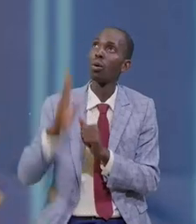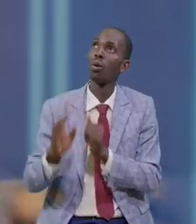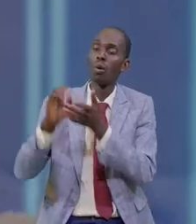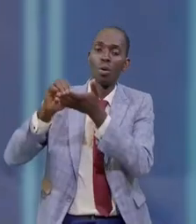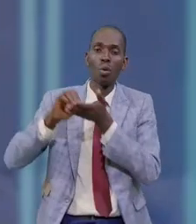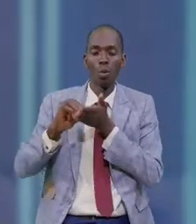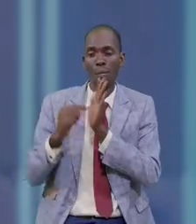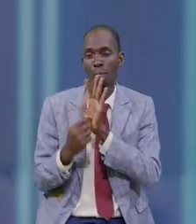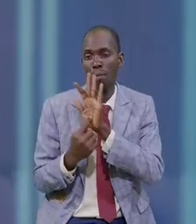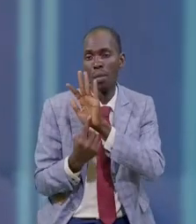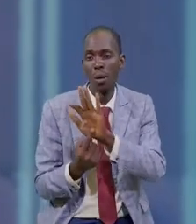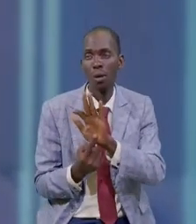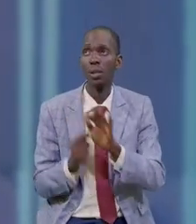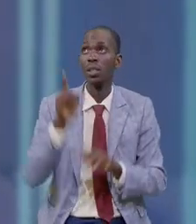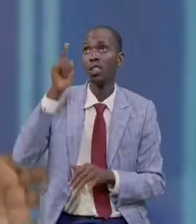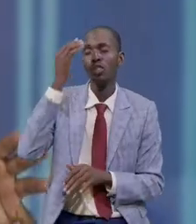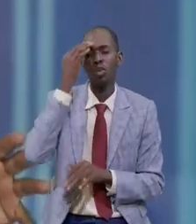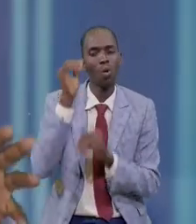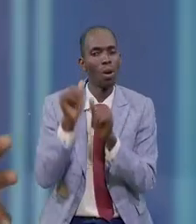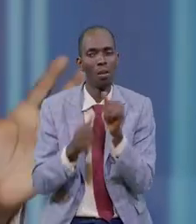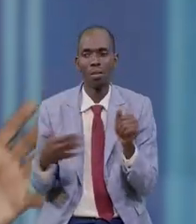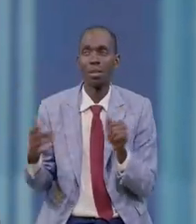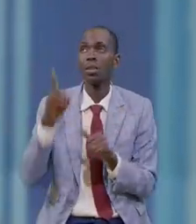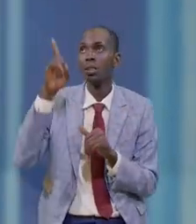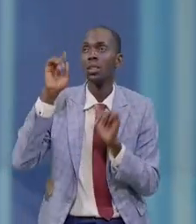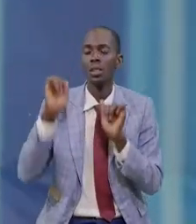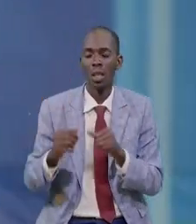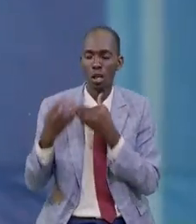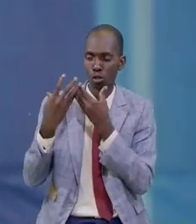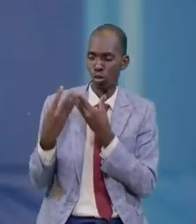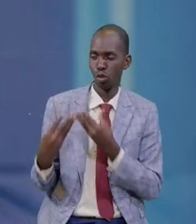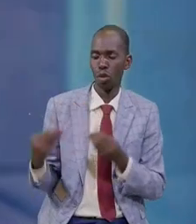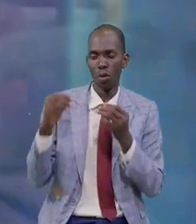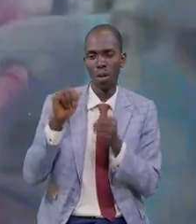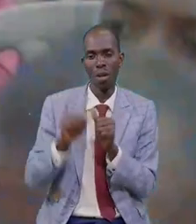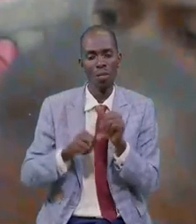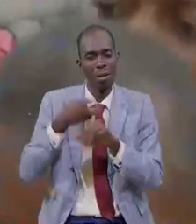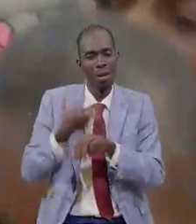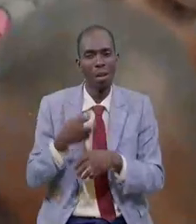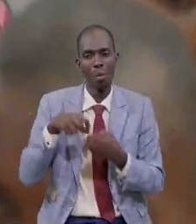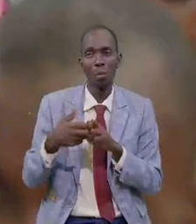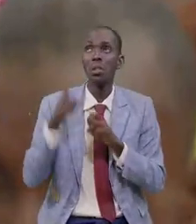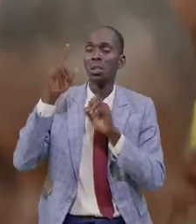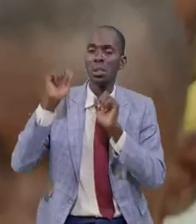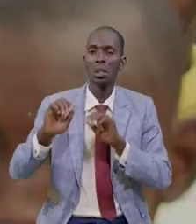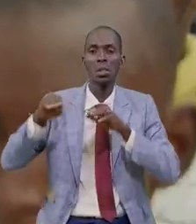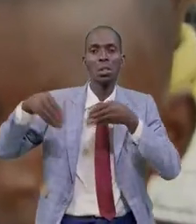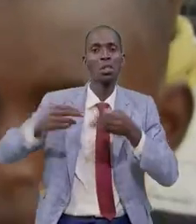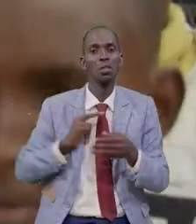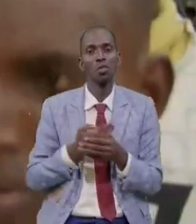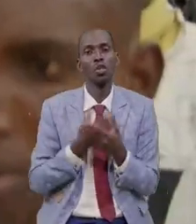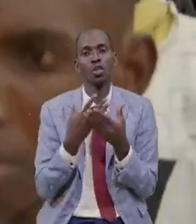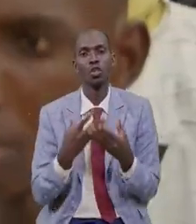Dieu qui connaît toute chos qui peut régler tout problème et qui il peut nous donner la